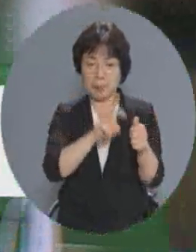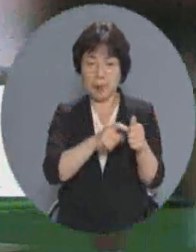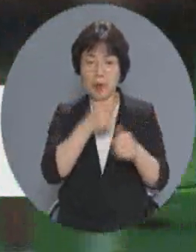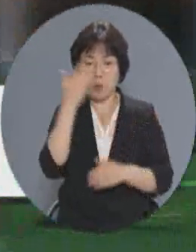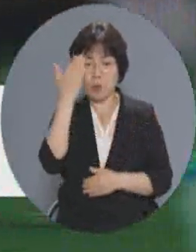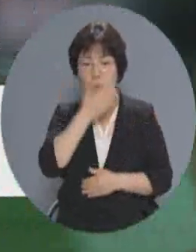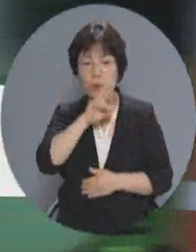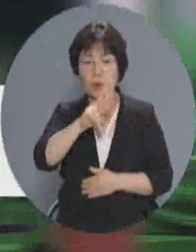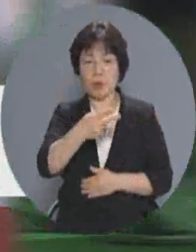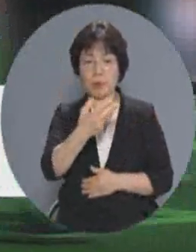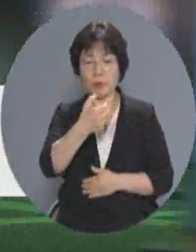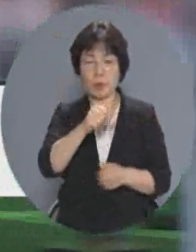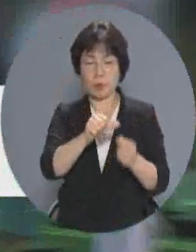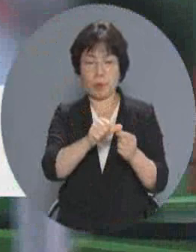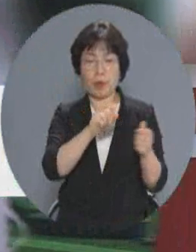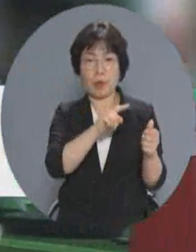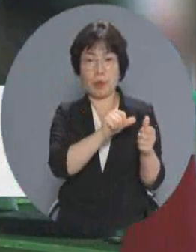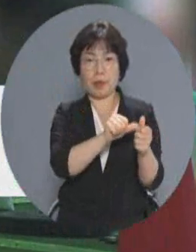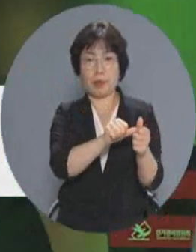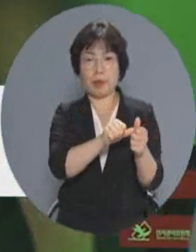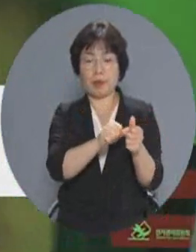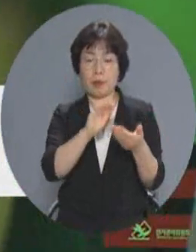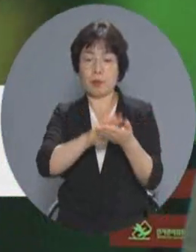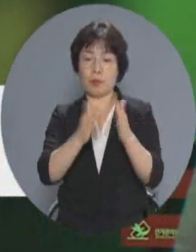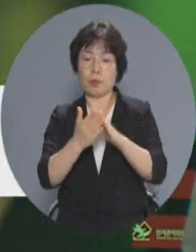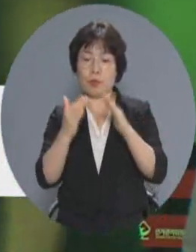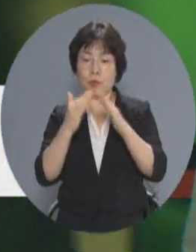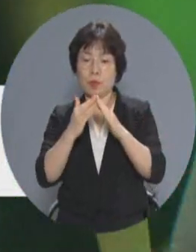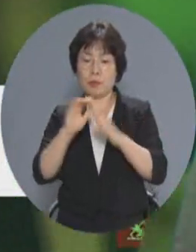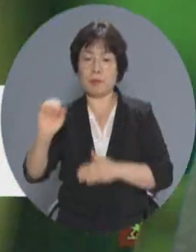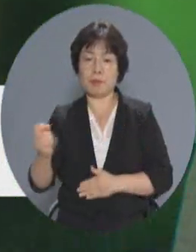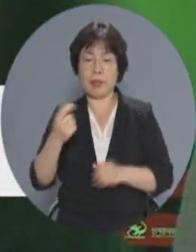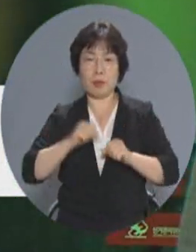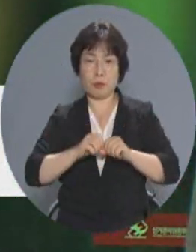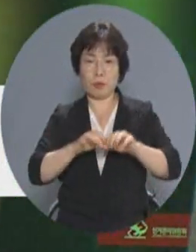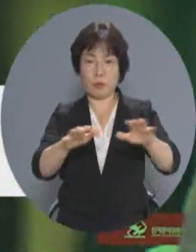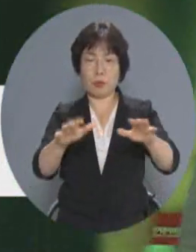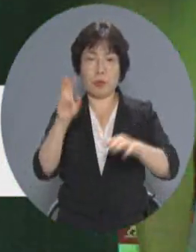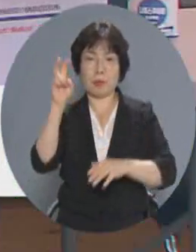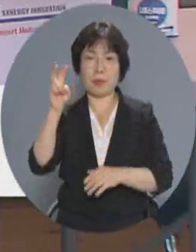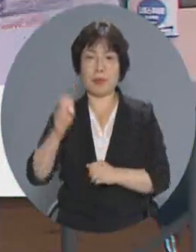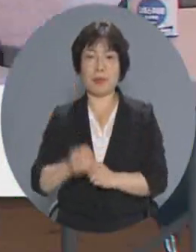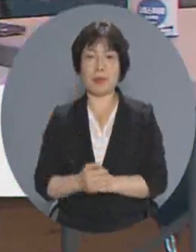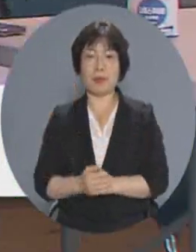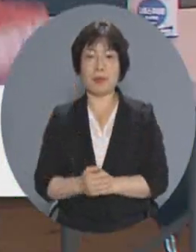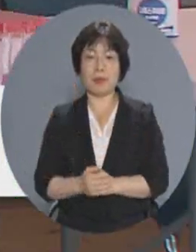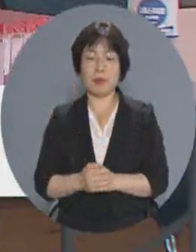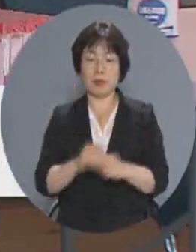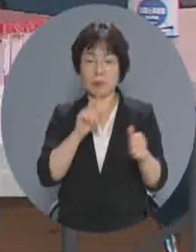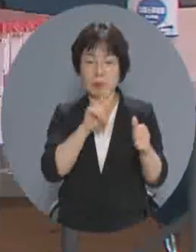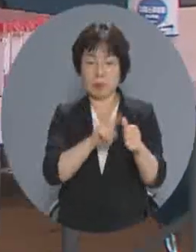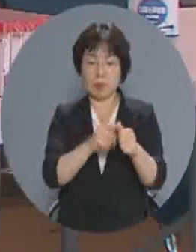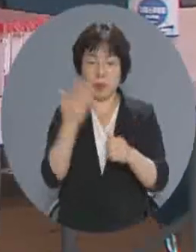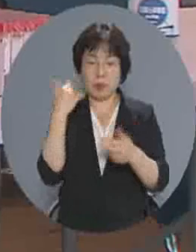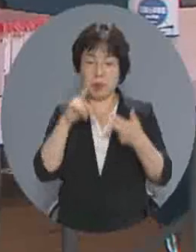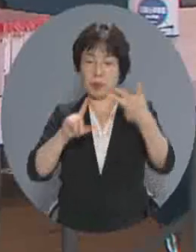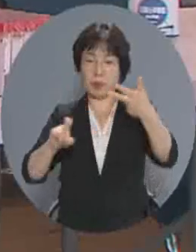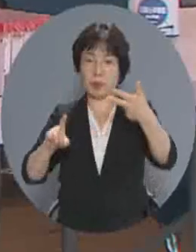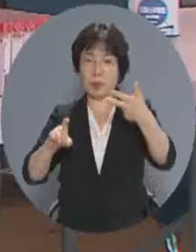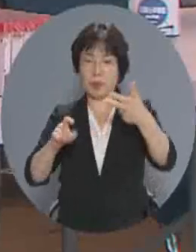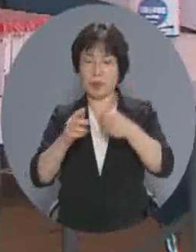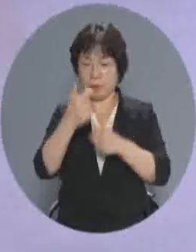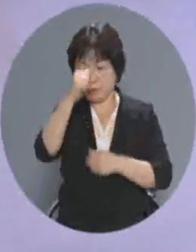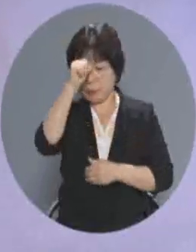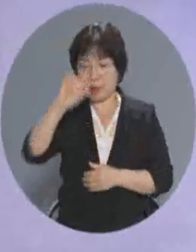여수 295번 A씨를 통해 유치원에 코로나가 전파된 것으로 보고 있습니다. A씨는 지난 11일 델타